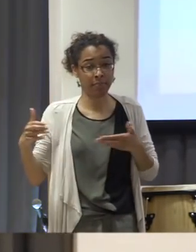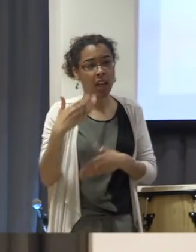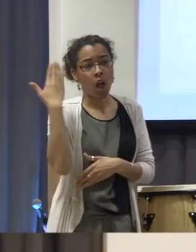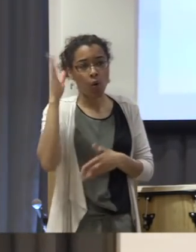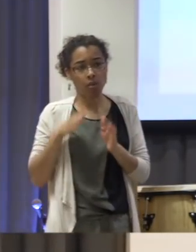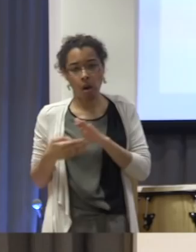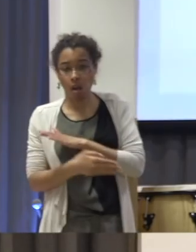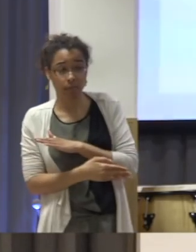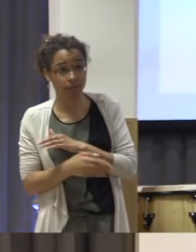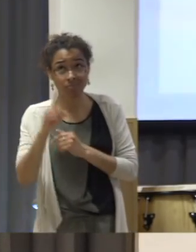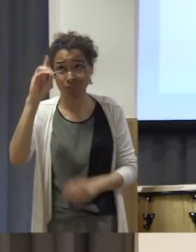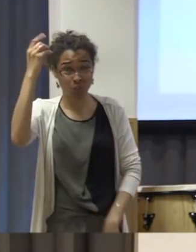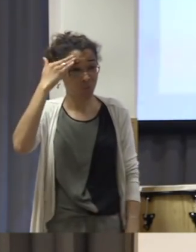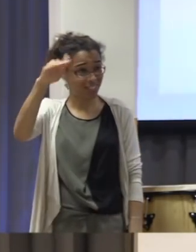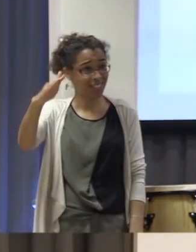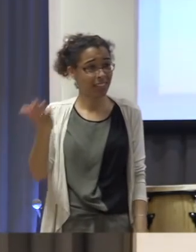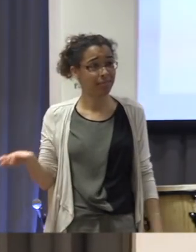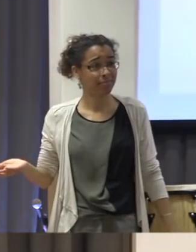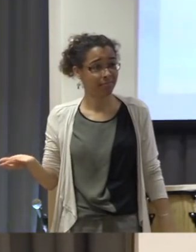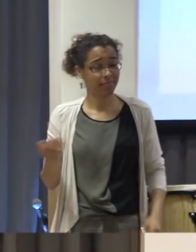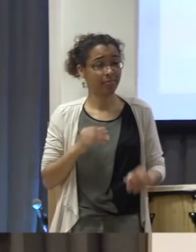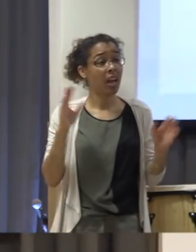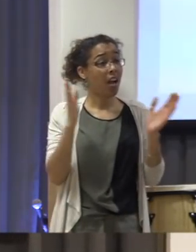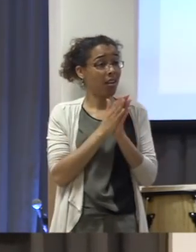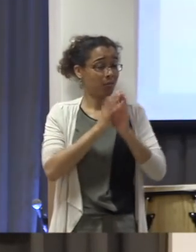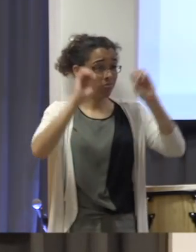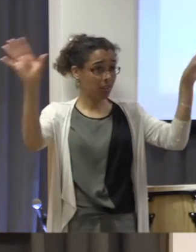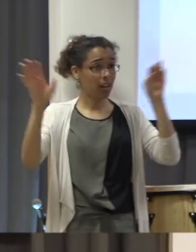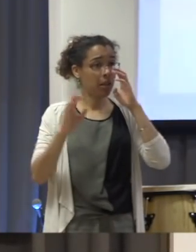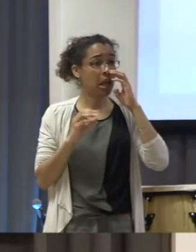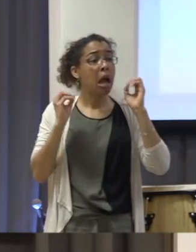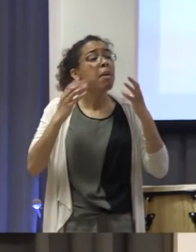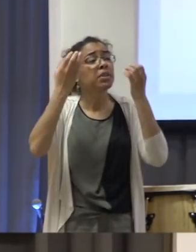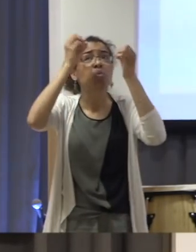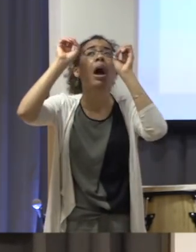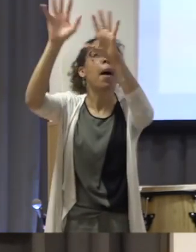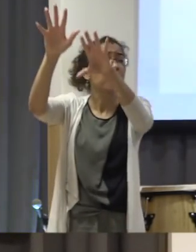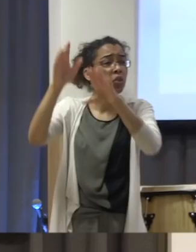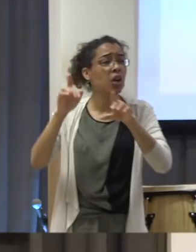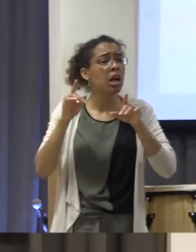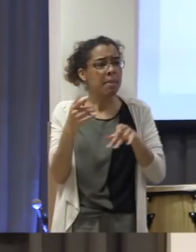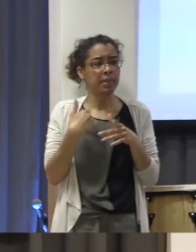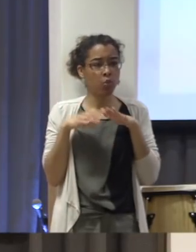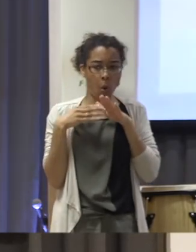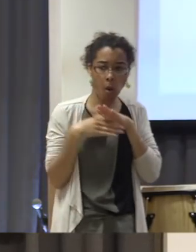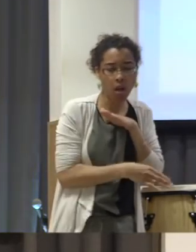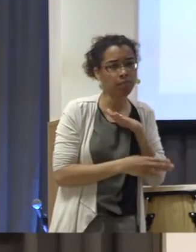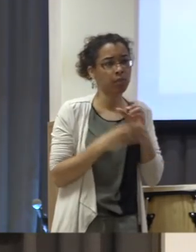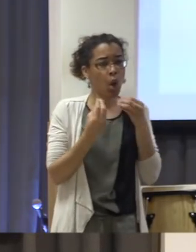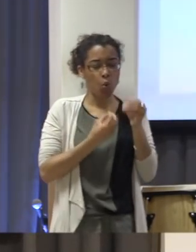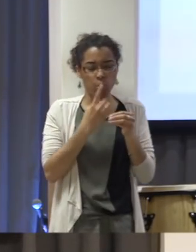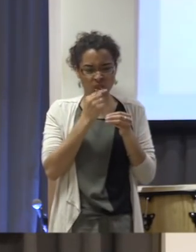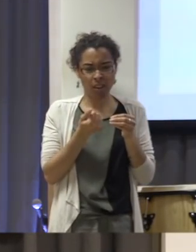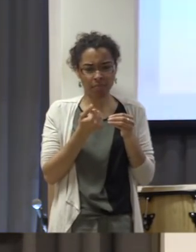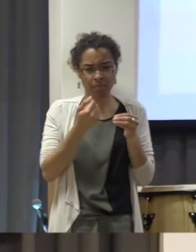autrement, mais Dieu sait. Alléluia. Même si tu l'abandonnes, même si tu es dans la duplicité, même si tout d'un coup tu